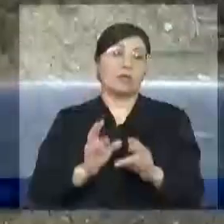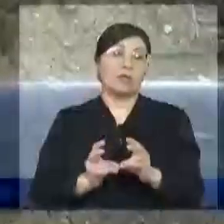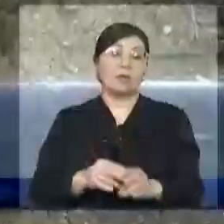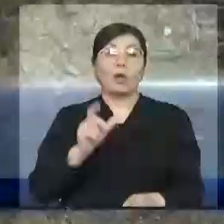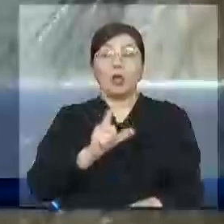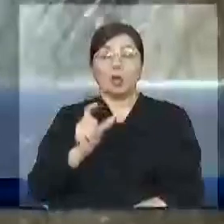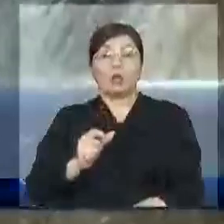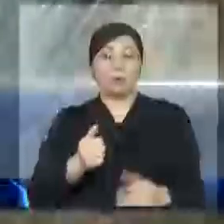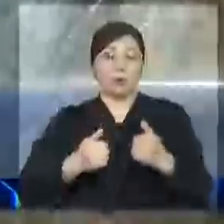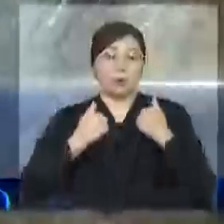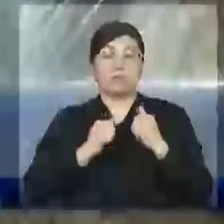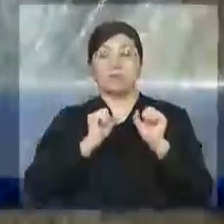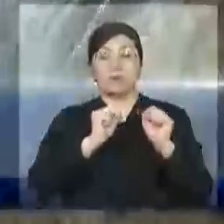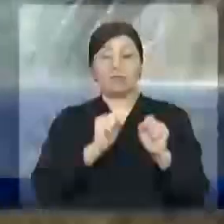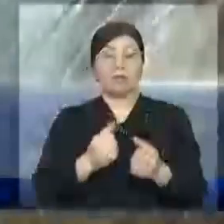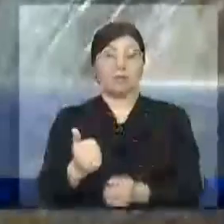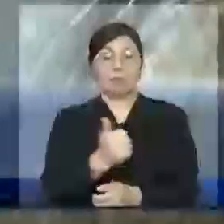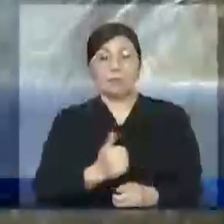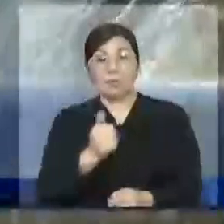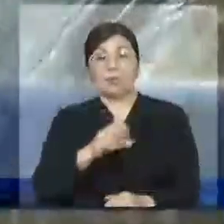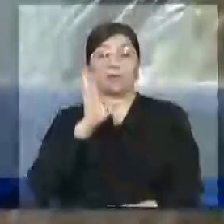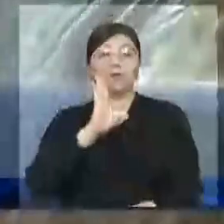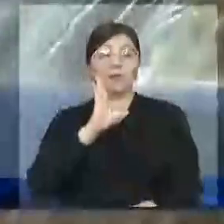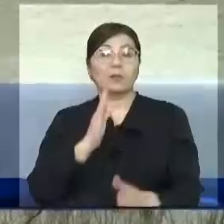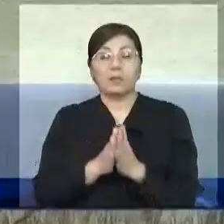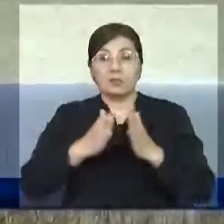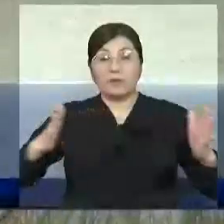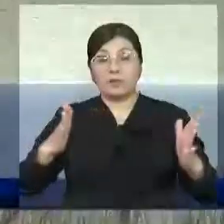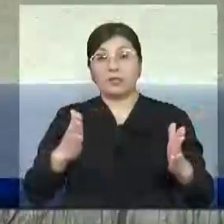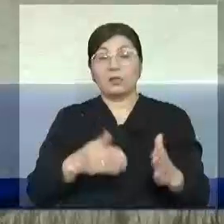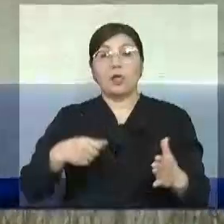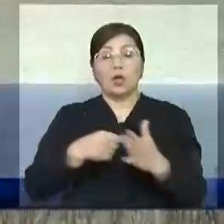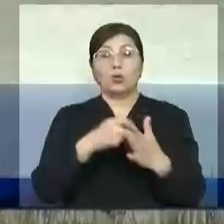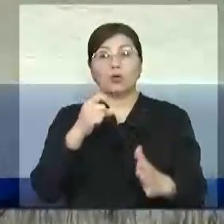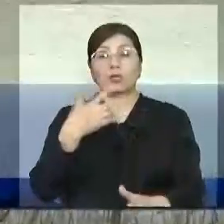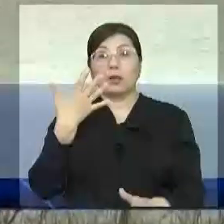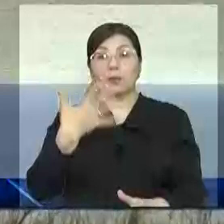попытались сохранить накопленные запасы воды. Село расширило береговую линию вокруг водоема до